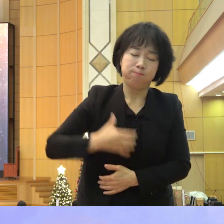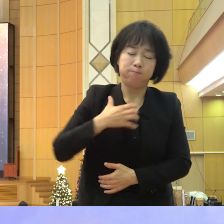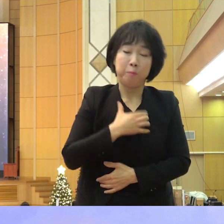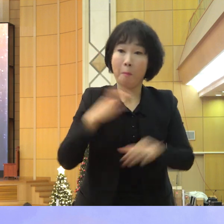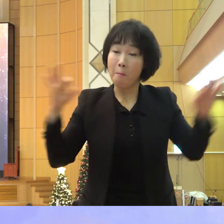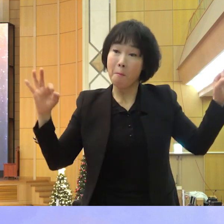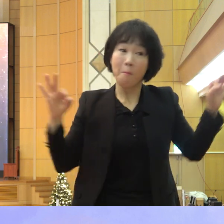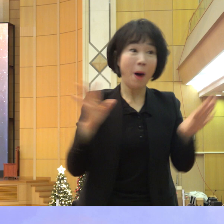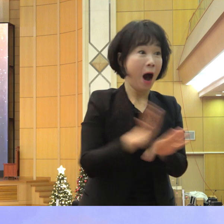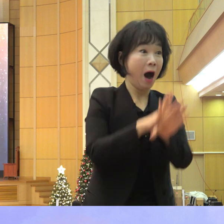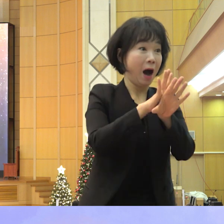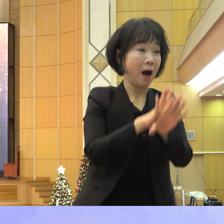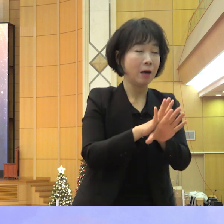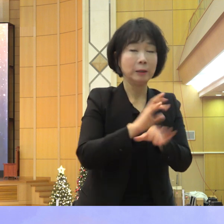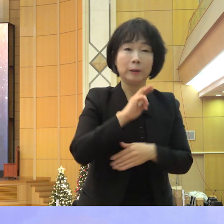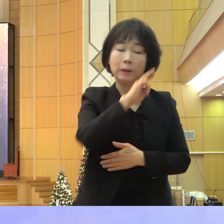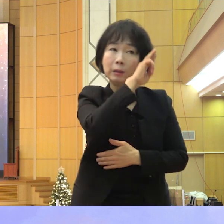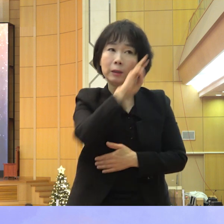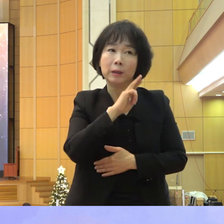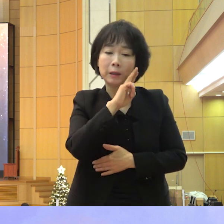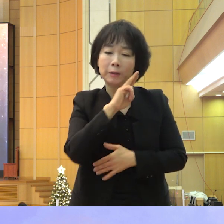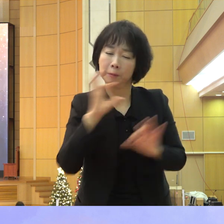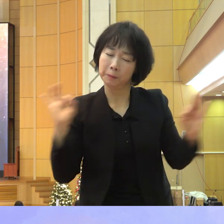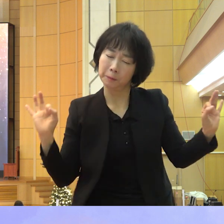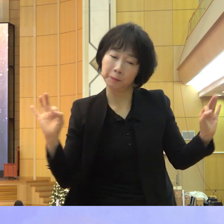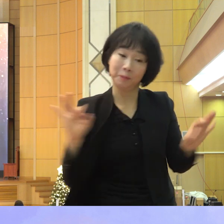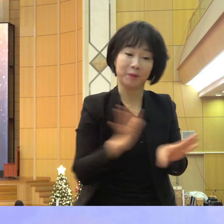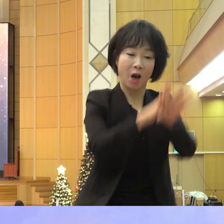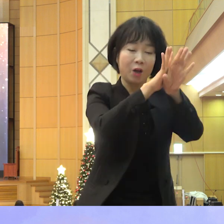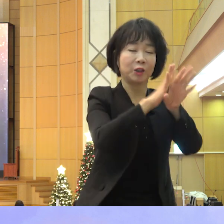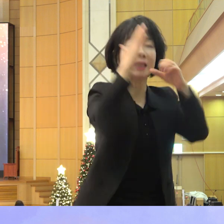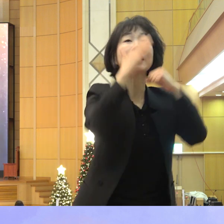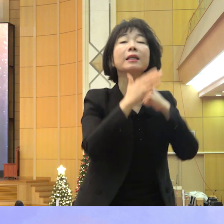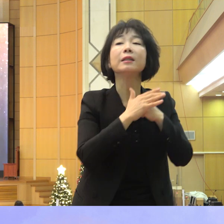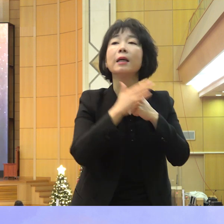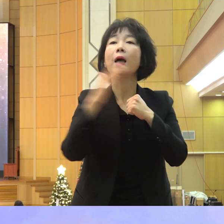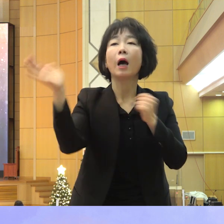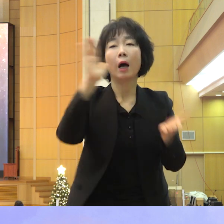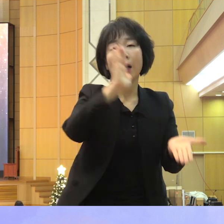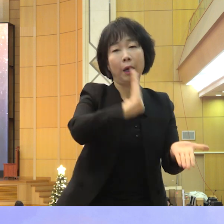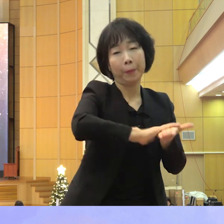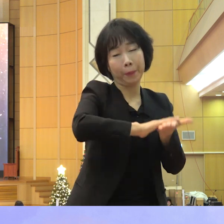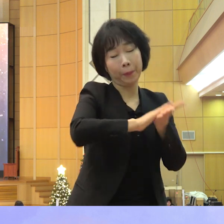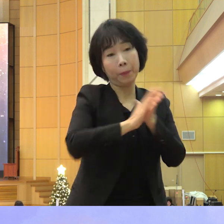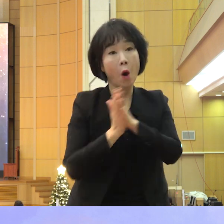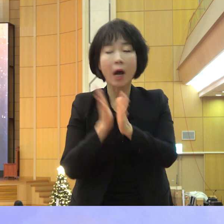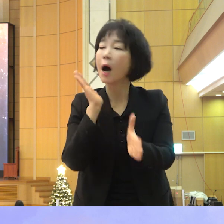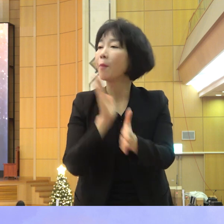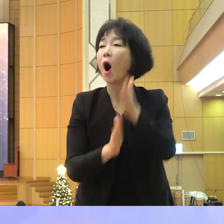슬픔 사라지고 의심 구름 거치니